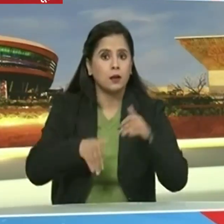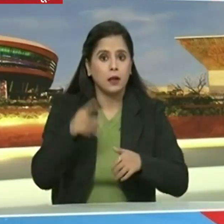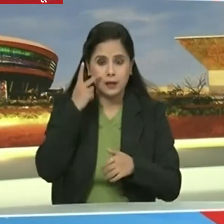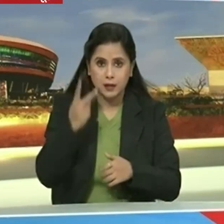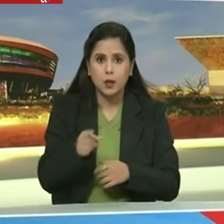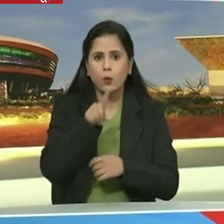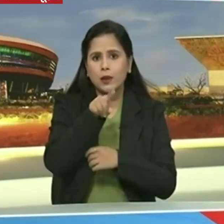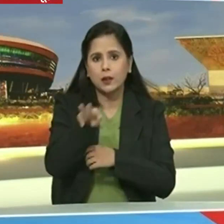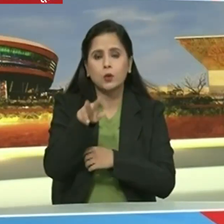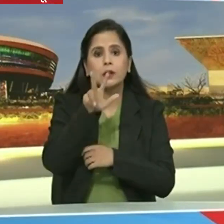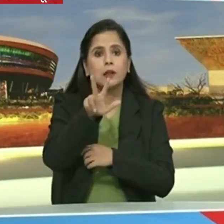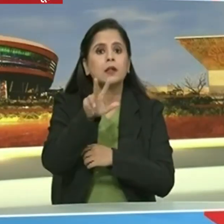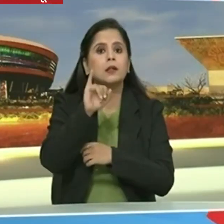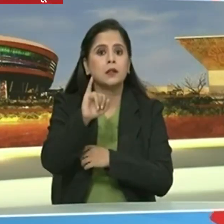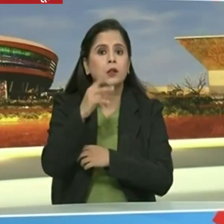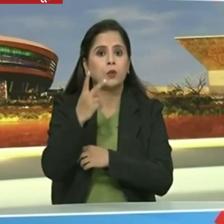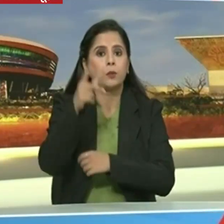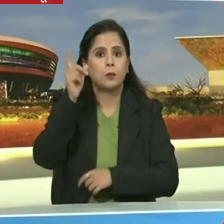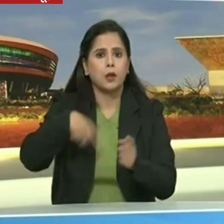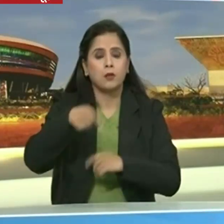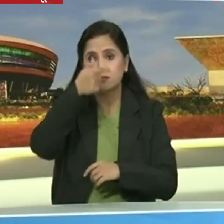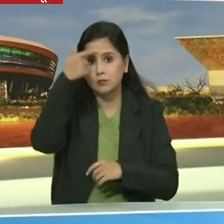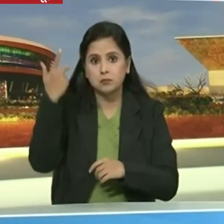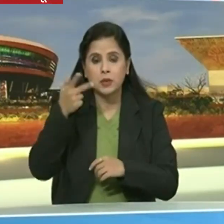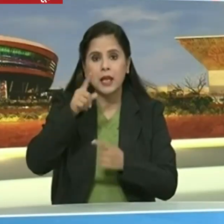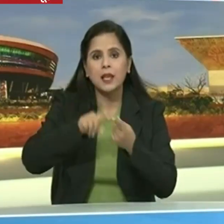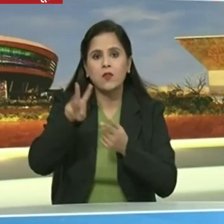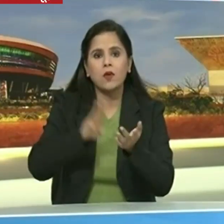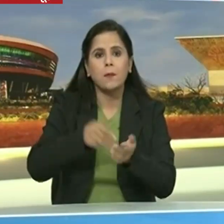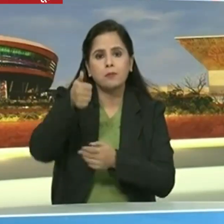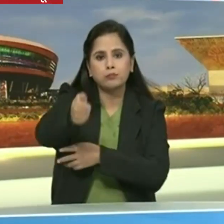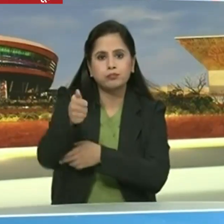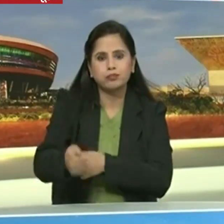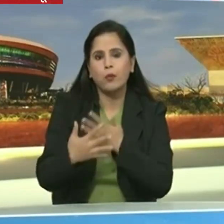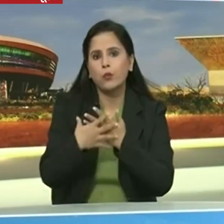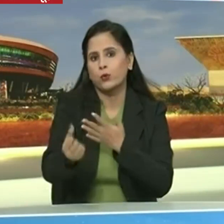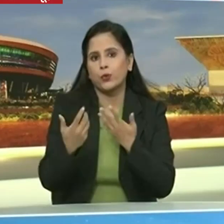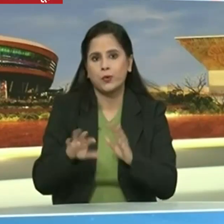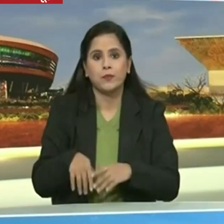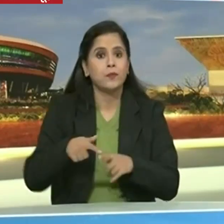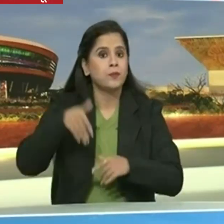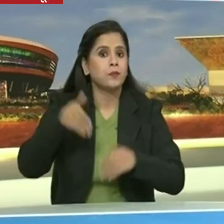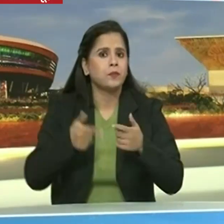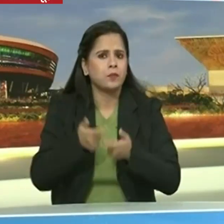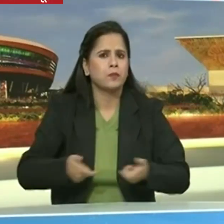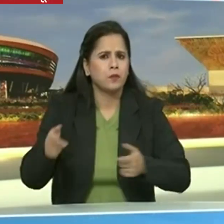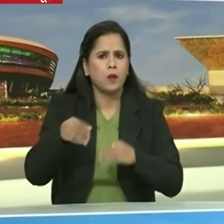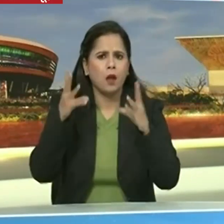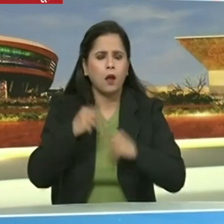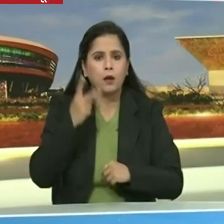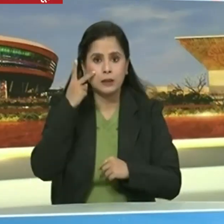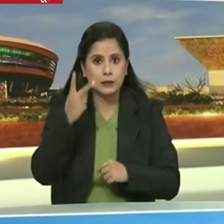ही 1862 उम्मीदवारों की किस्मत ईवीएम में कैद हो गई। चुनाव आयोग के ताज़ा आंकड़ों के